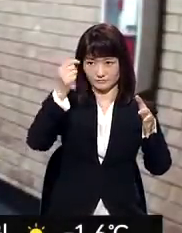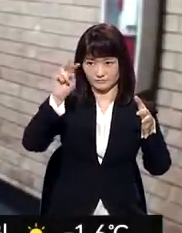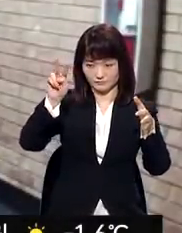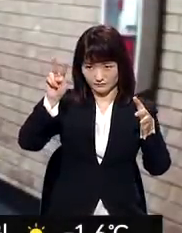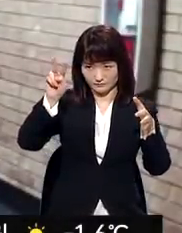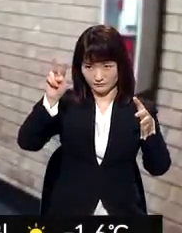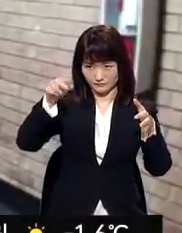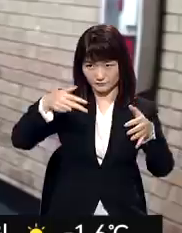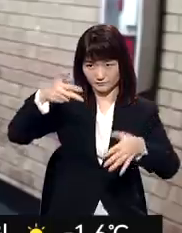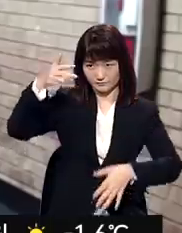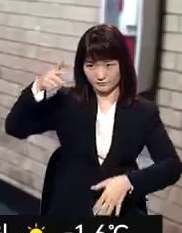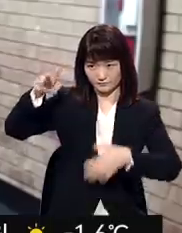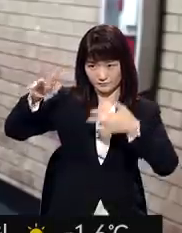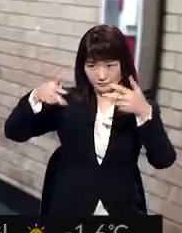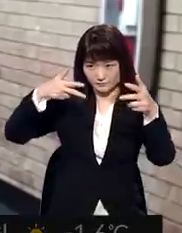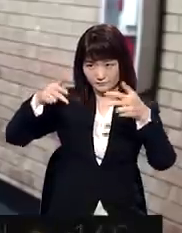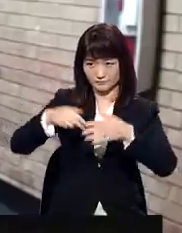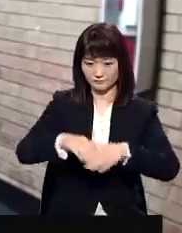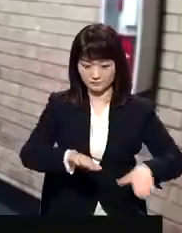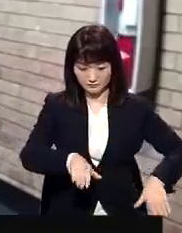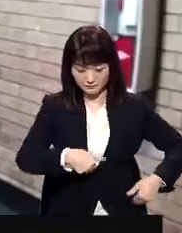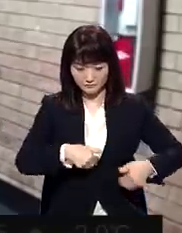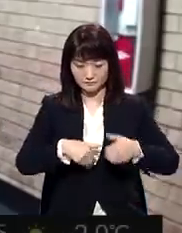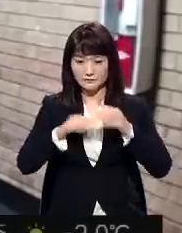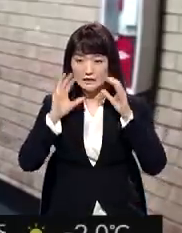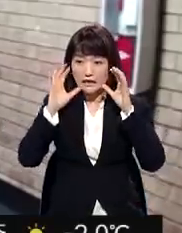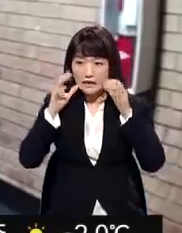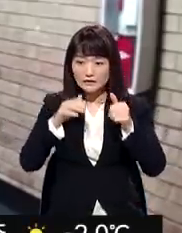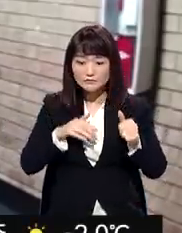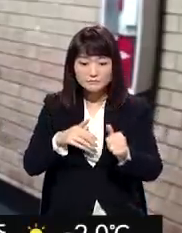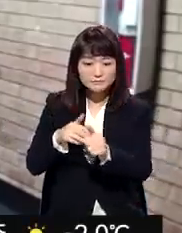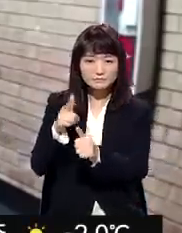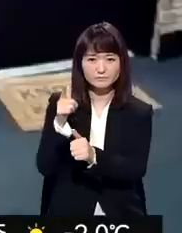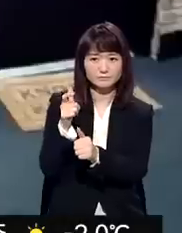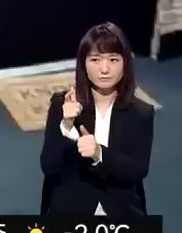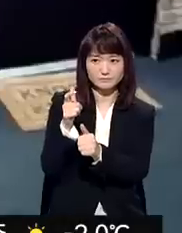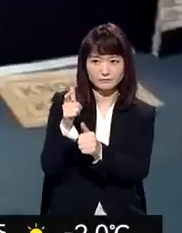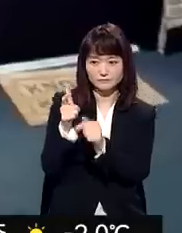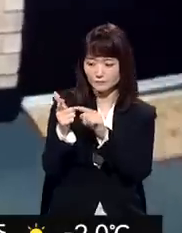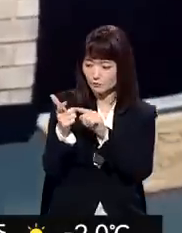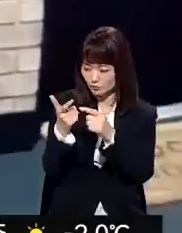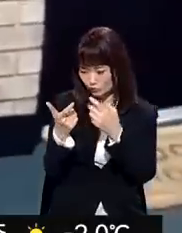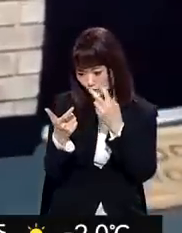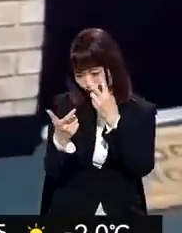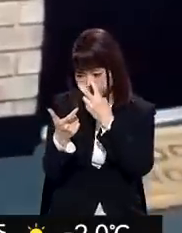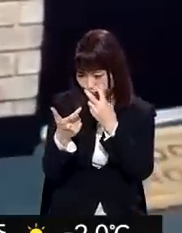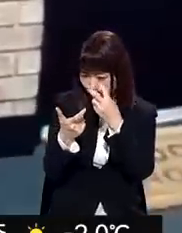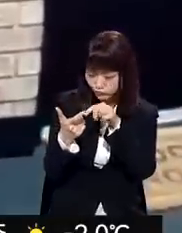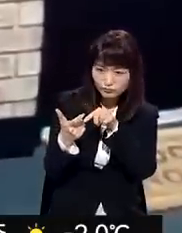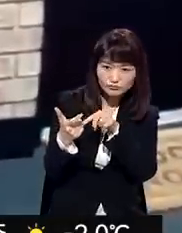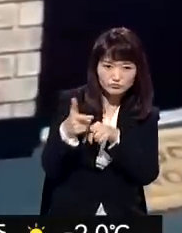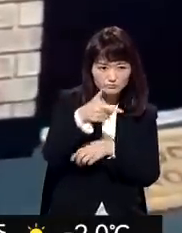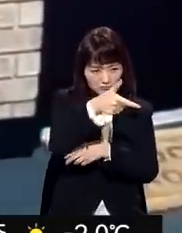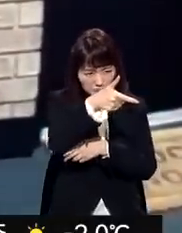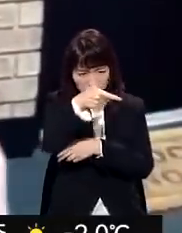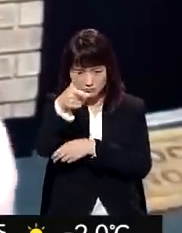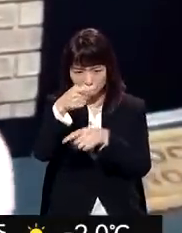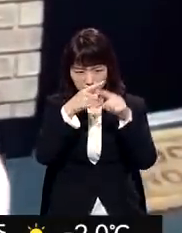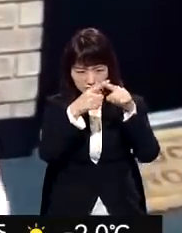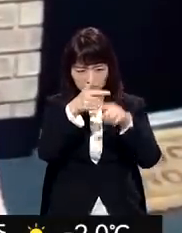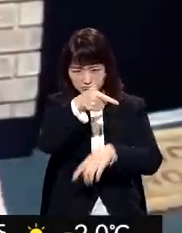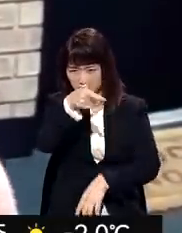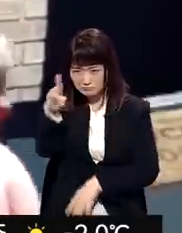기저귀만 입은 꼬마 아이가요 권총을 들고 복도에서 서성입니다 청구를 살펴보기도 하고 여기저기 견어 보기도 하는